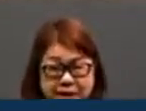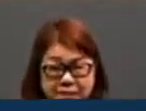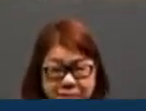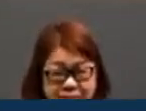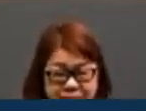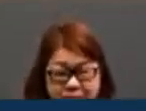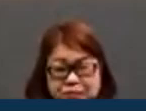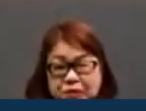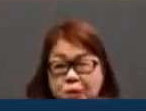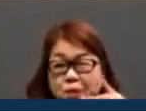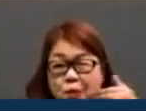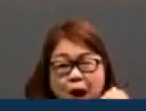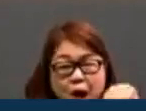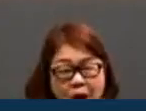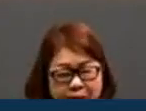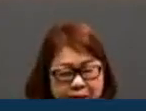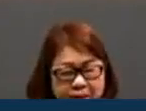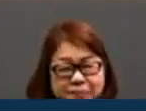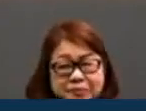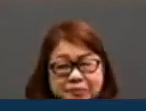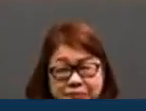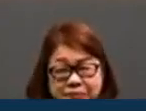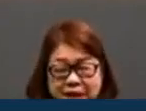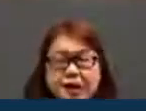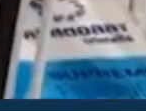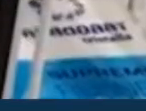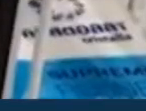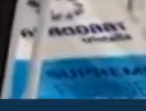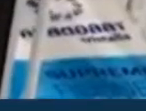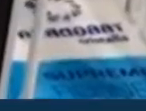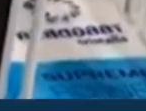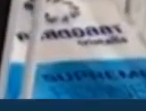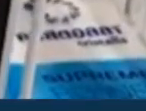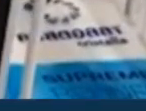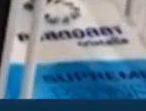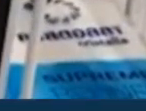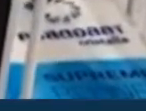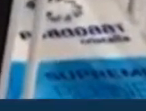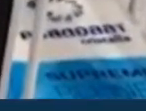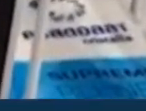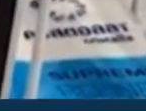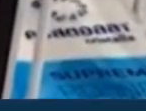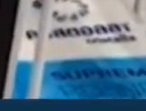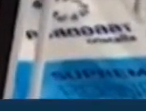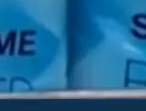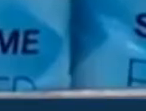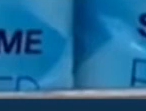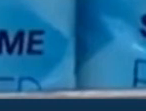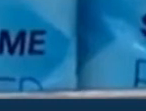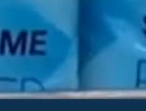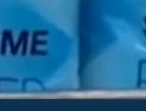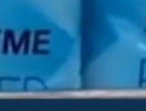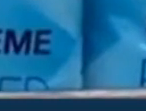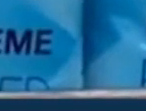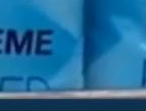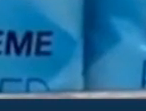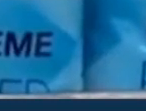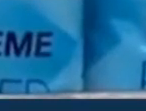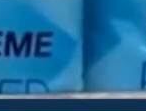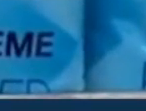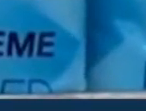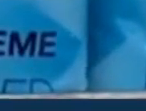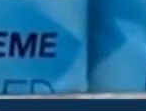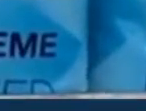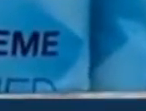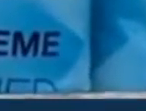นะครับราคาน้ำตาลทรายขาวไม่เกินกิโลกรัมละ24บาทน้ำตาลทรายขาวบริสุทธิ์ไม่เกินกิโลกรัมละ25บาทแล้วก็สำหรับ